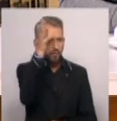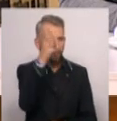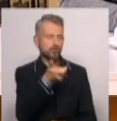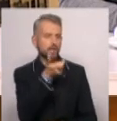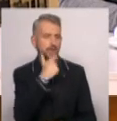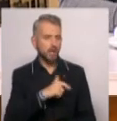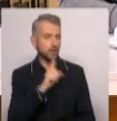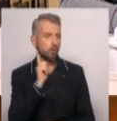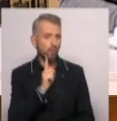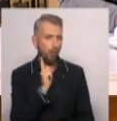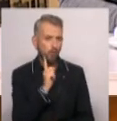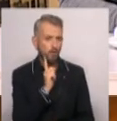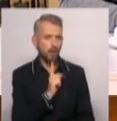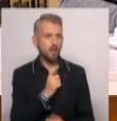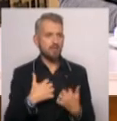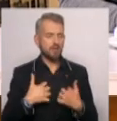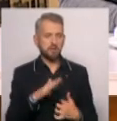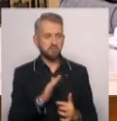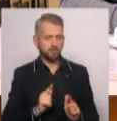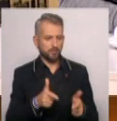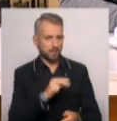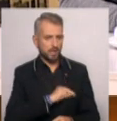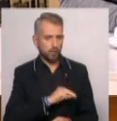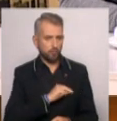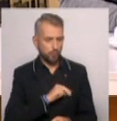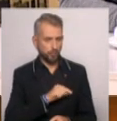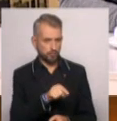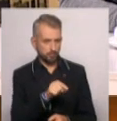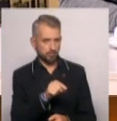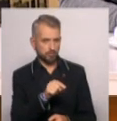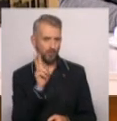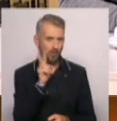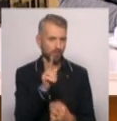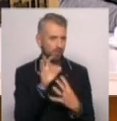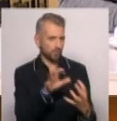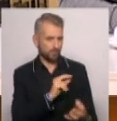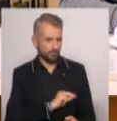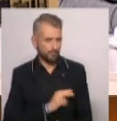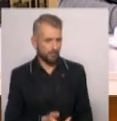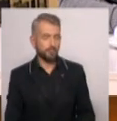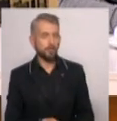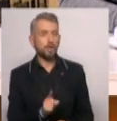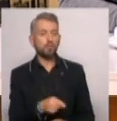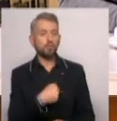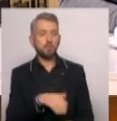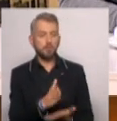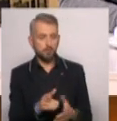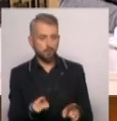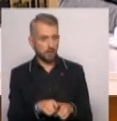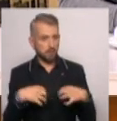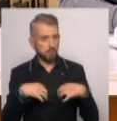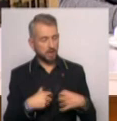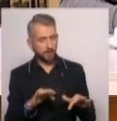інтелігентна, не біжить найматись на роботу в підприємство «Київпастрансу». І тому ми маємо такі прикрі